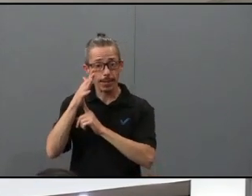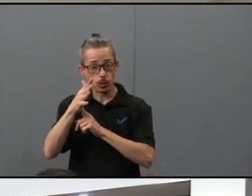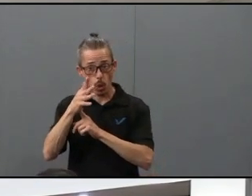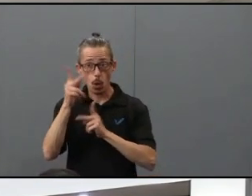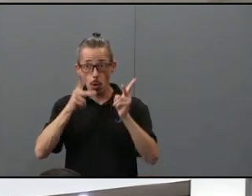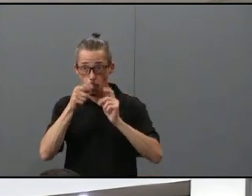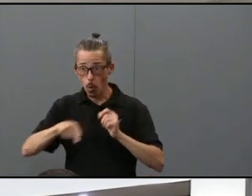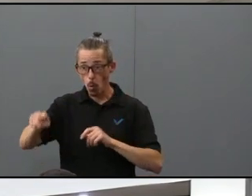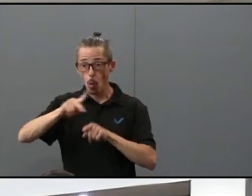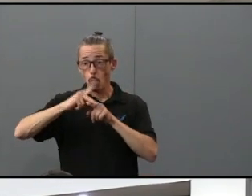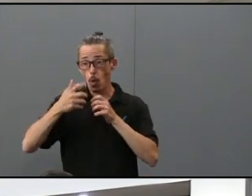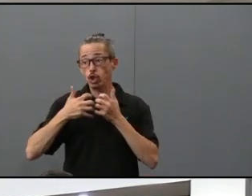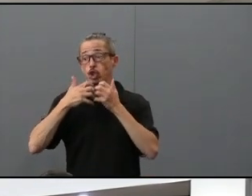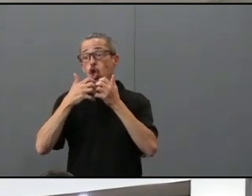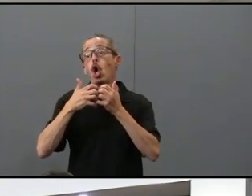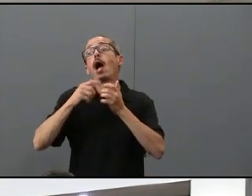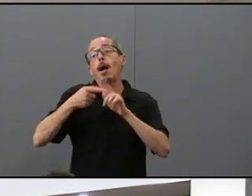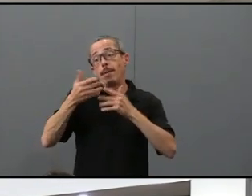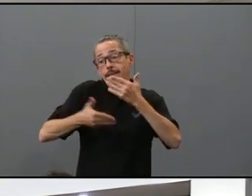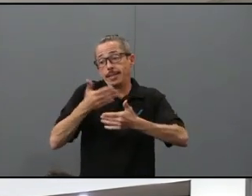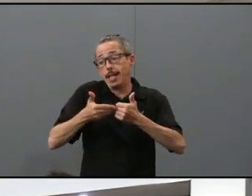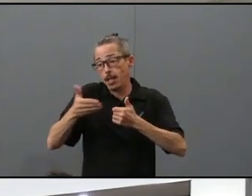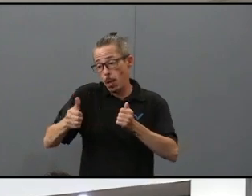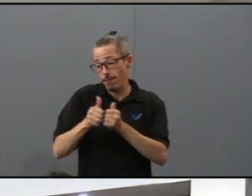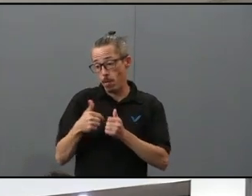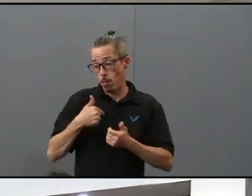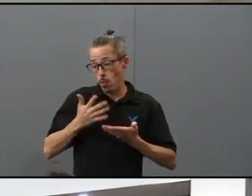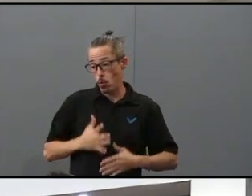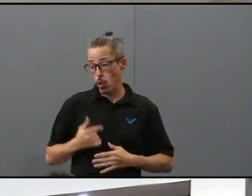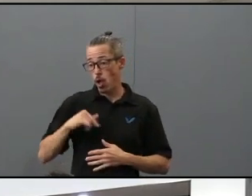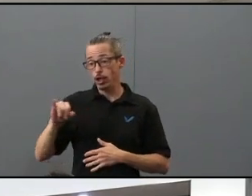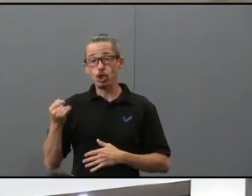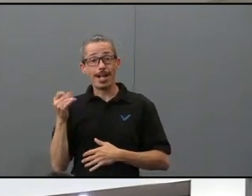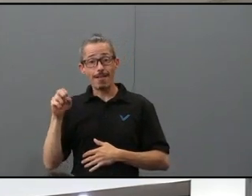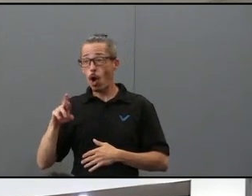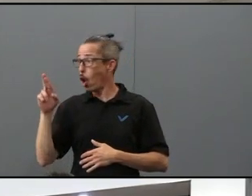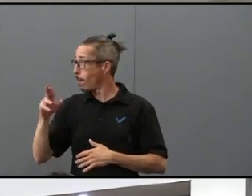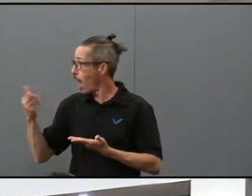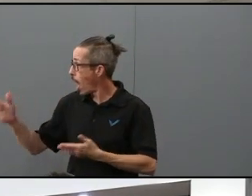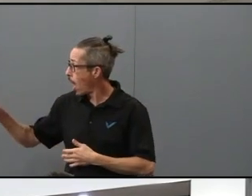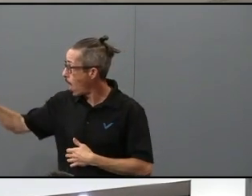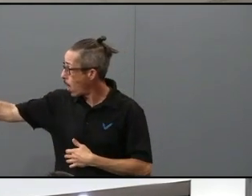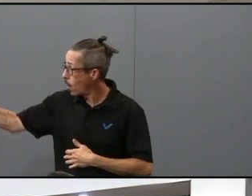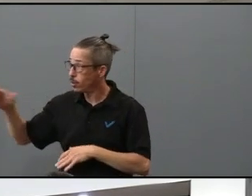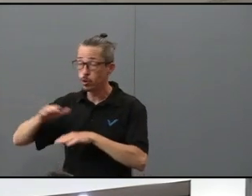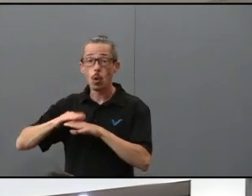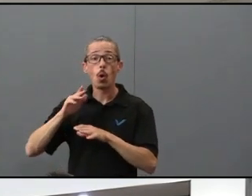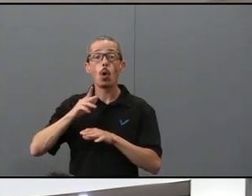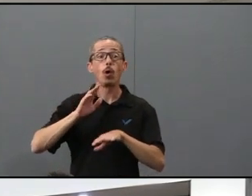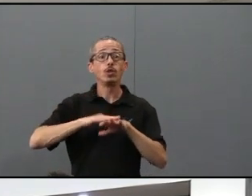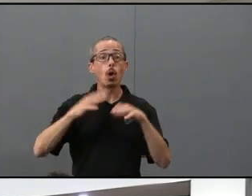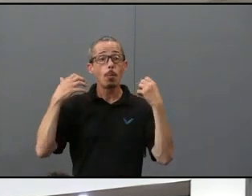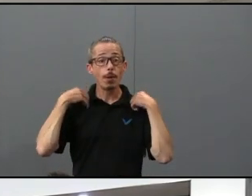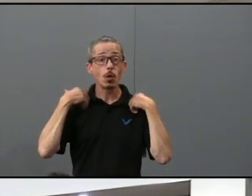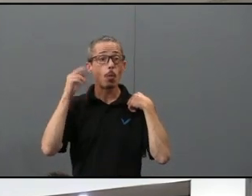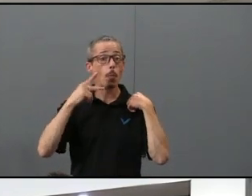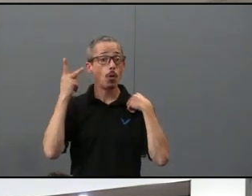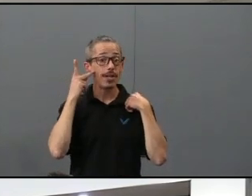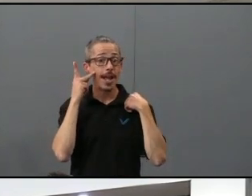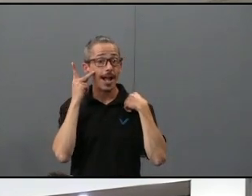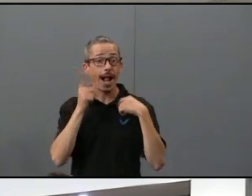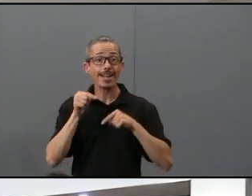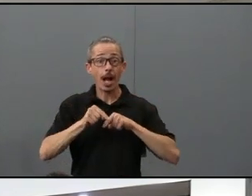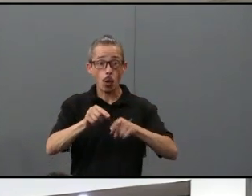à la population puis là on va entamer moi et ma collègue Jennifer robiard sur la politique politique d'agriculture